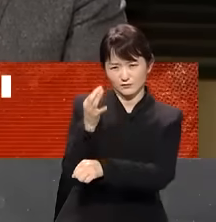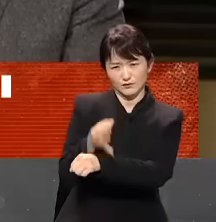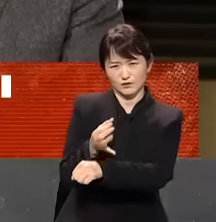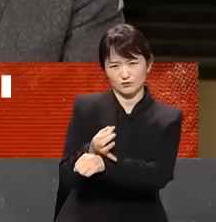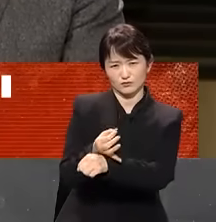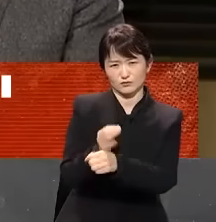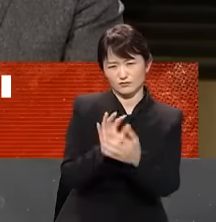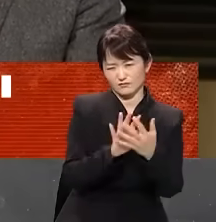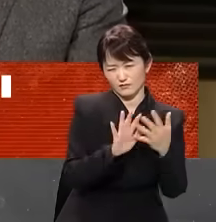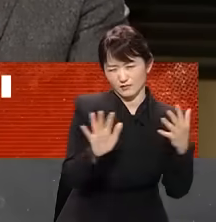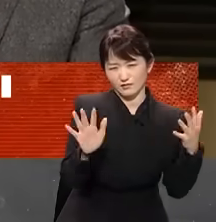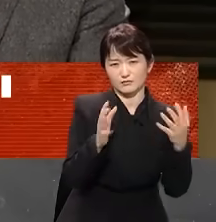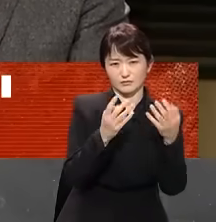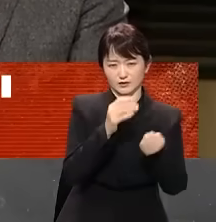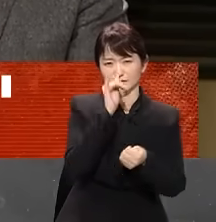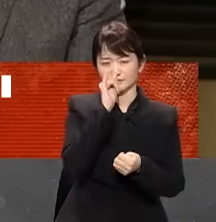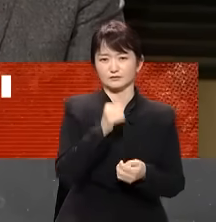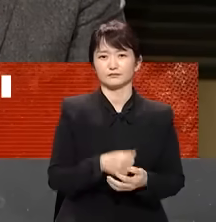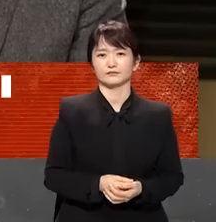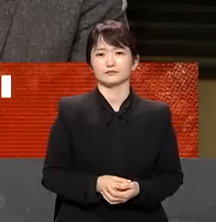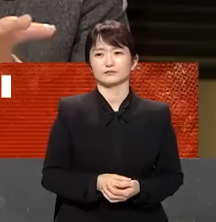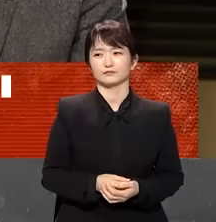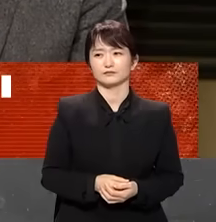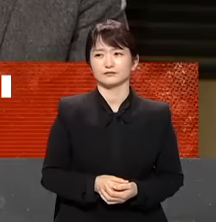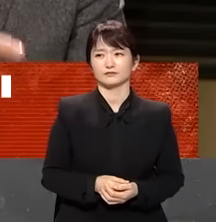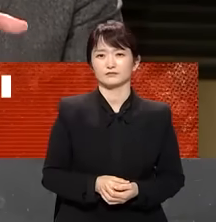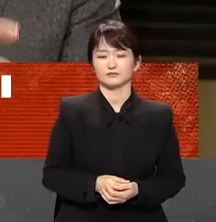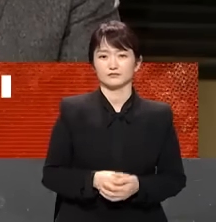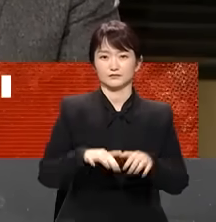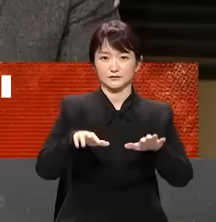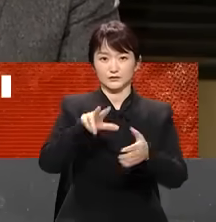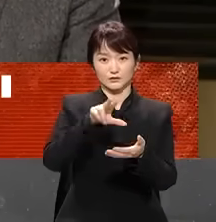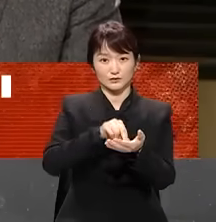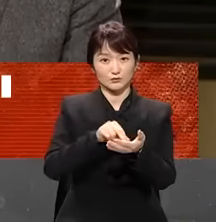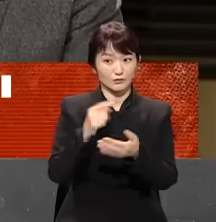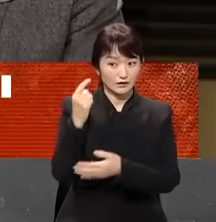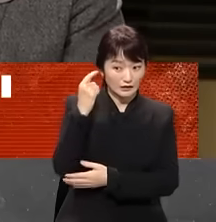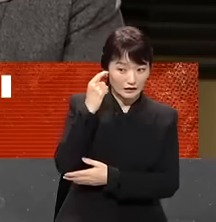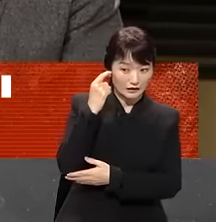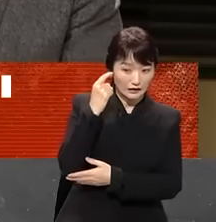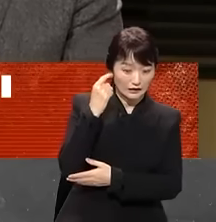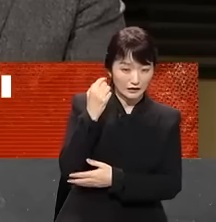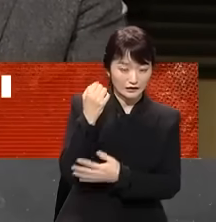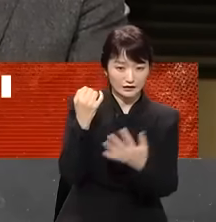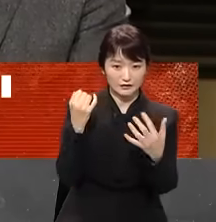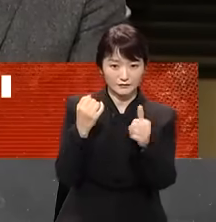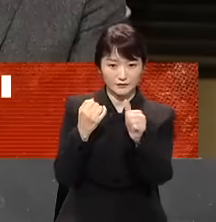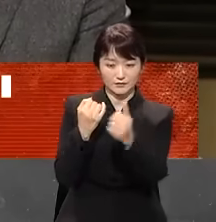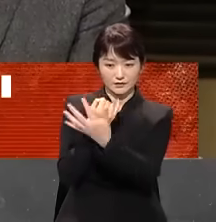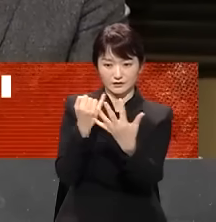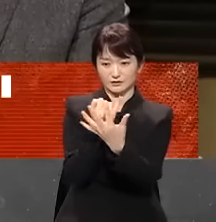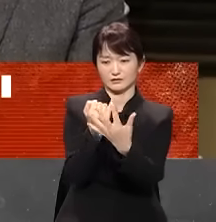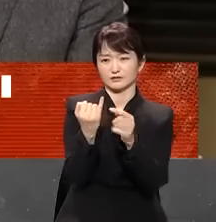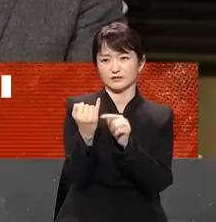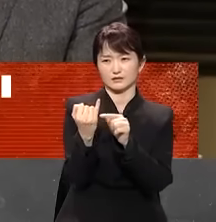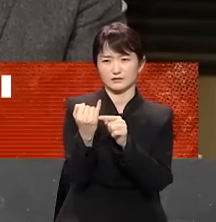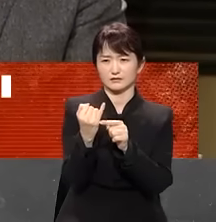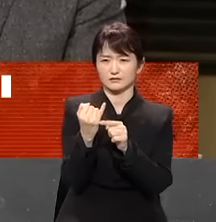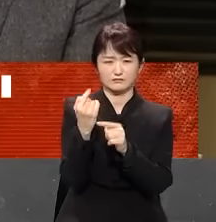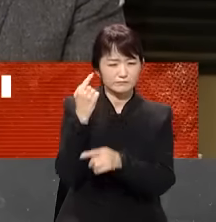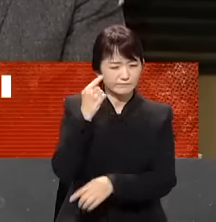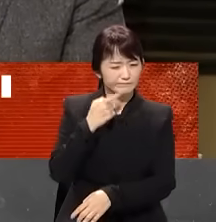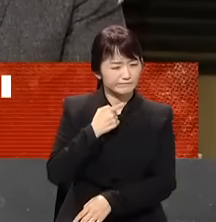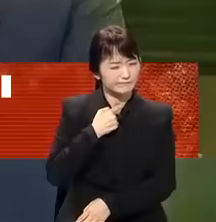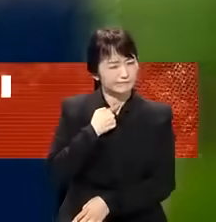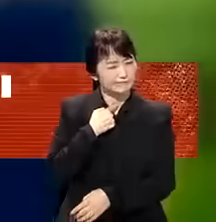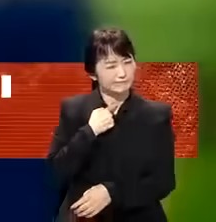많이 그렇게 되죠 그니까 이게 저도이 오늘이 딱 제목부터 홍일점이라 것을 좀 마음에 걸렸는데이 남편이 아내를 처음 만나서 뭐